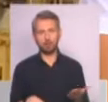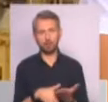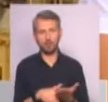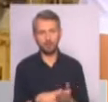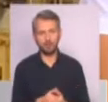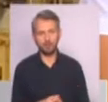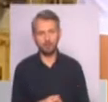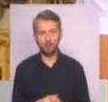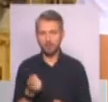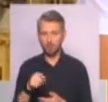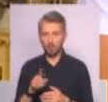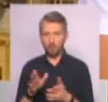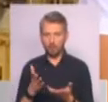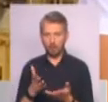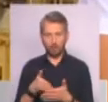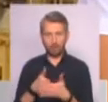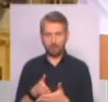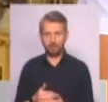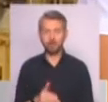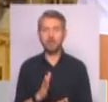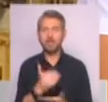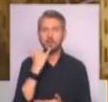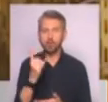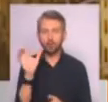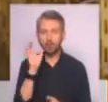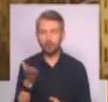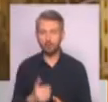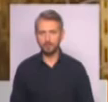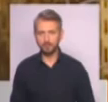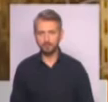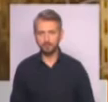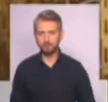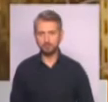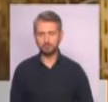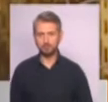Тому, ну... Запнути коло. У нас є дозвонювач, слухаємо вас.